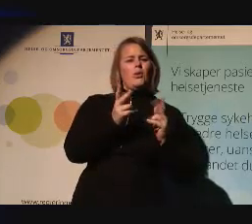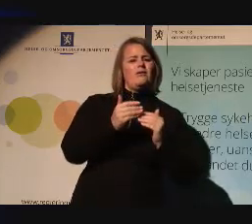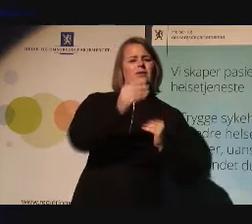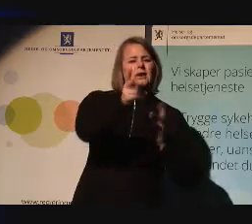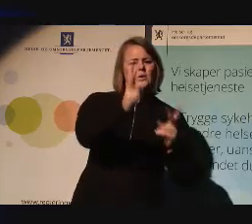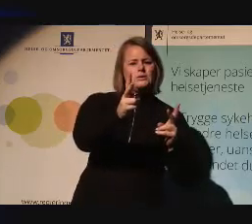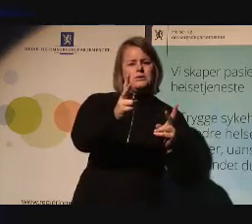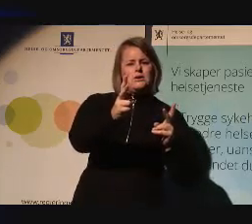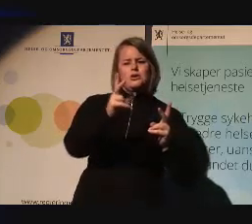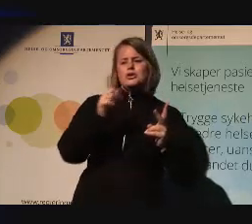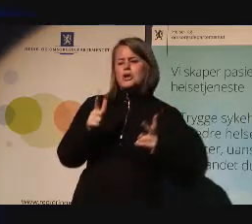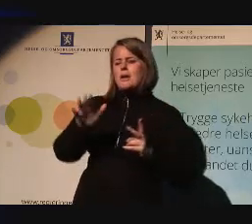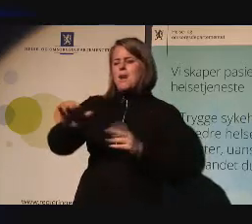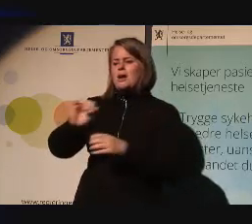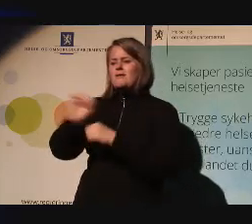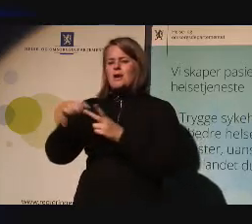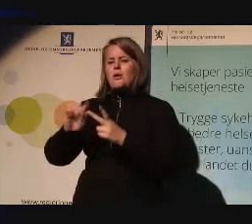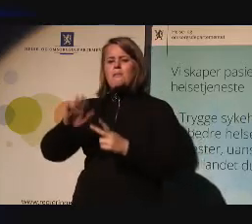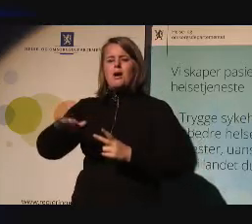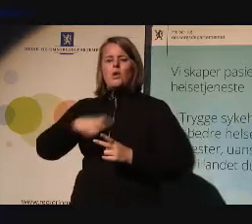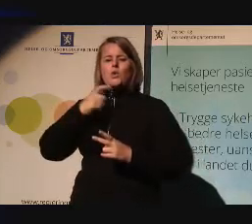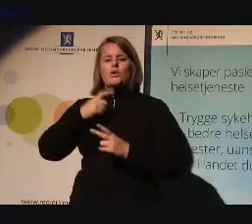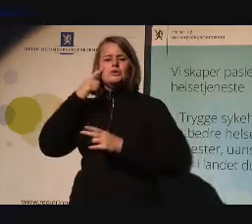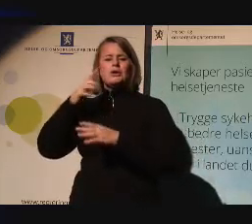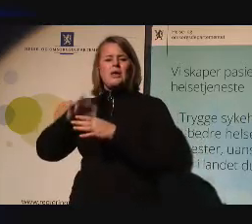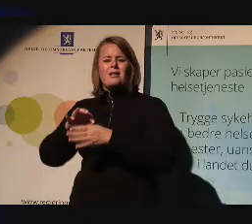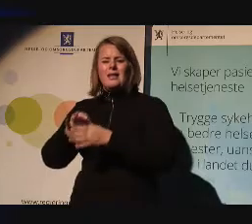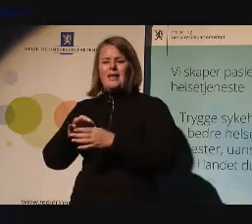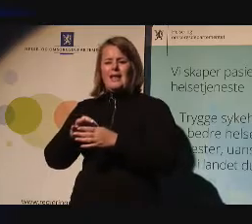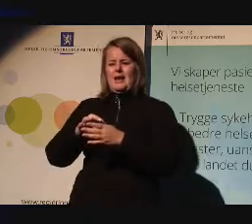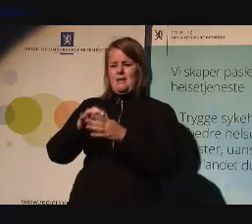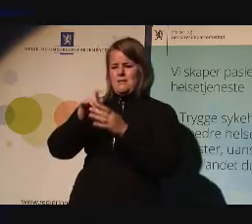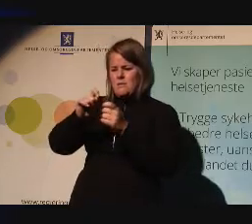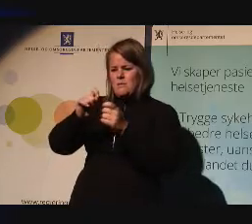barne- og ungdomspsykiatrien til denne typen barn.